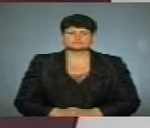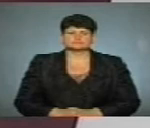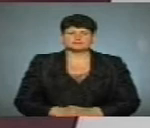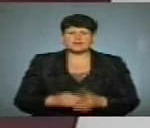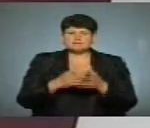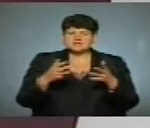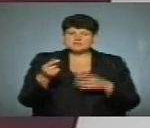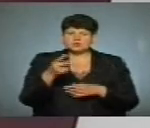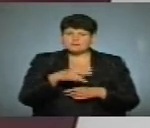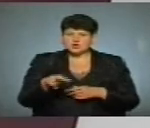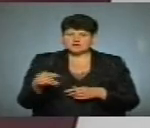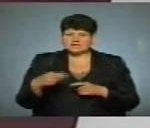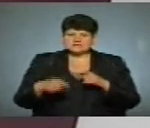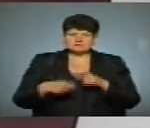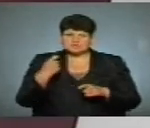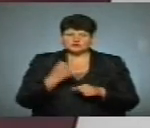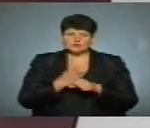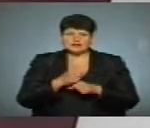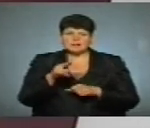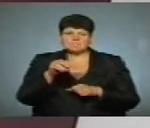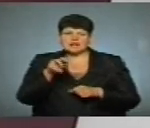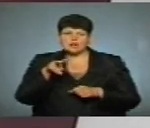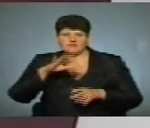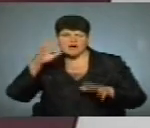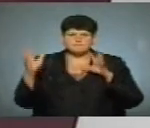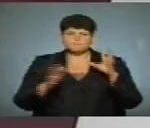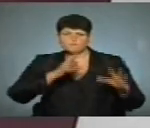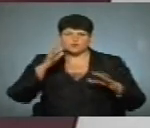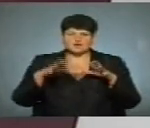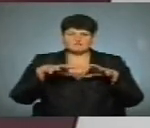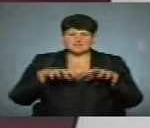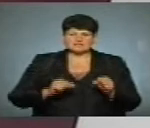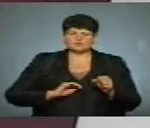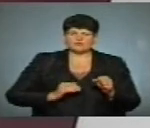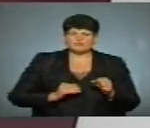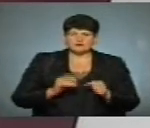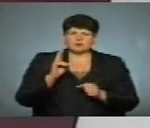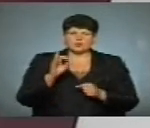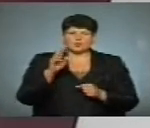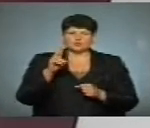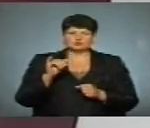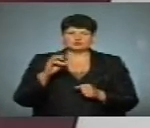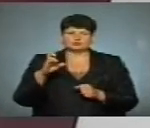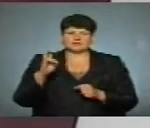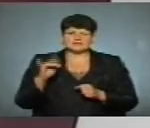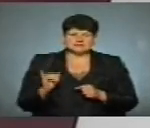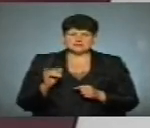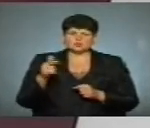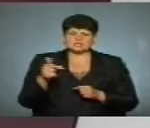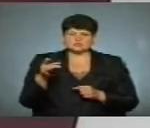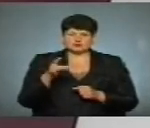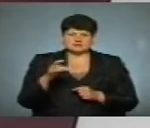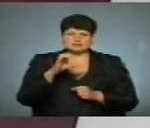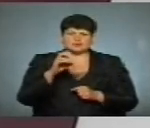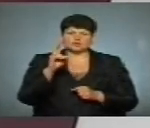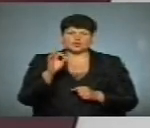Понад 1,5 мільйона гривень збитків завдала полова буря власнику агрофірми в селі Коцюбинці Гусятинського району Степану Коцірі. Про